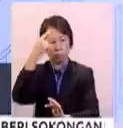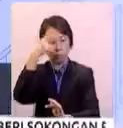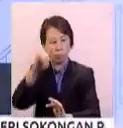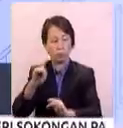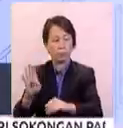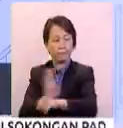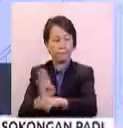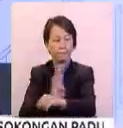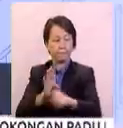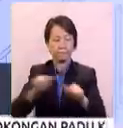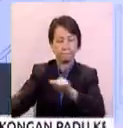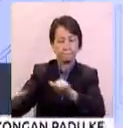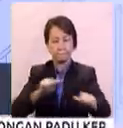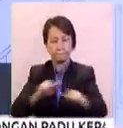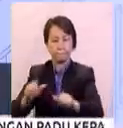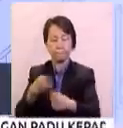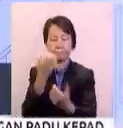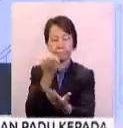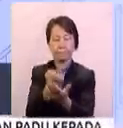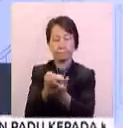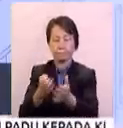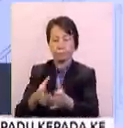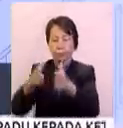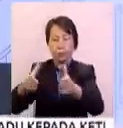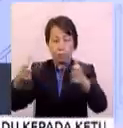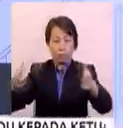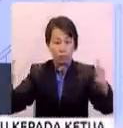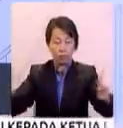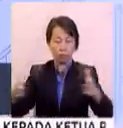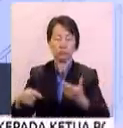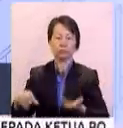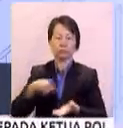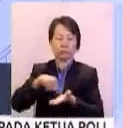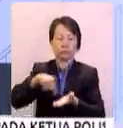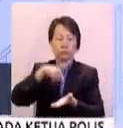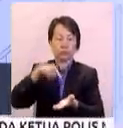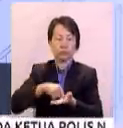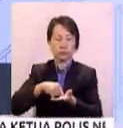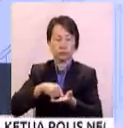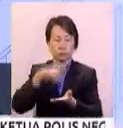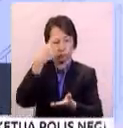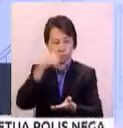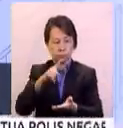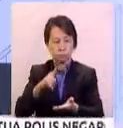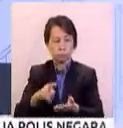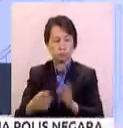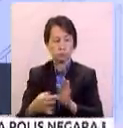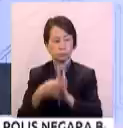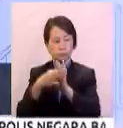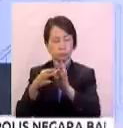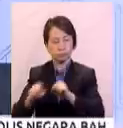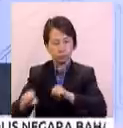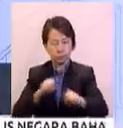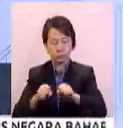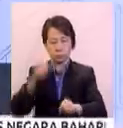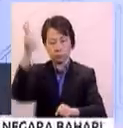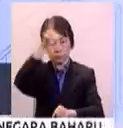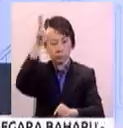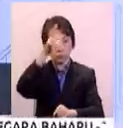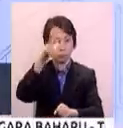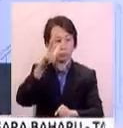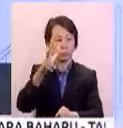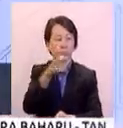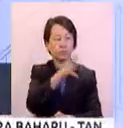business activities and economic growth. This is in tandem with the government's aspirations and